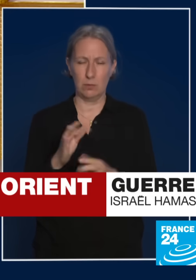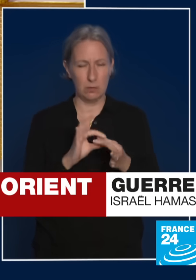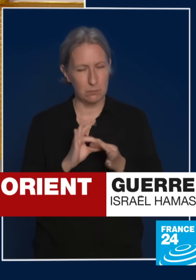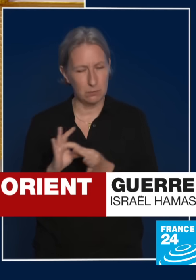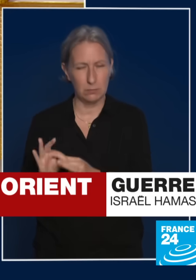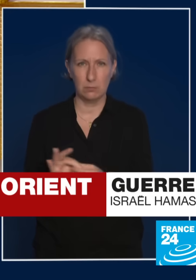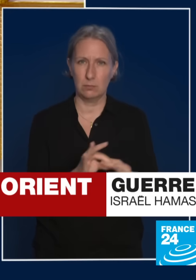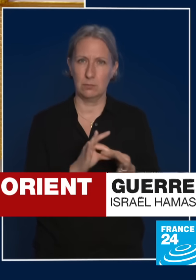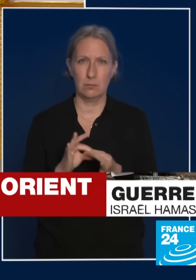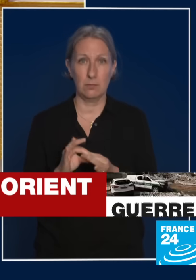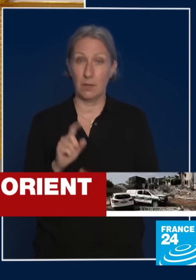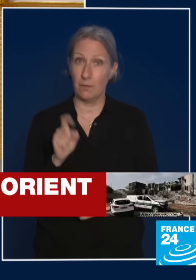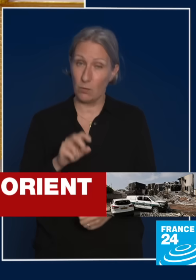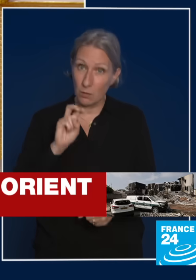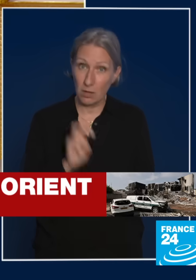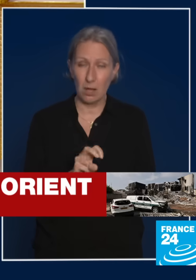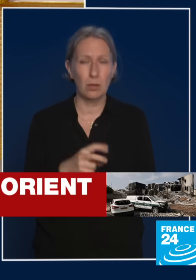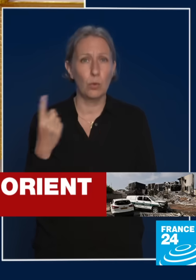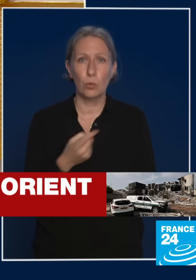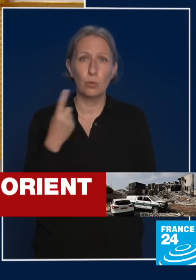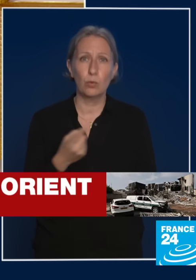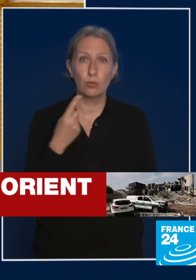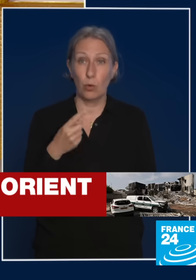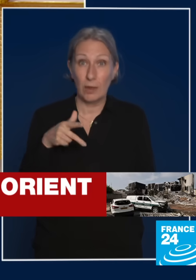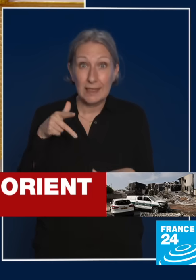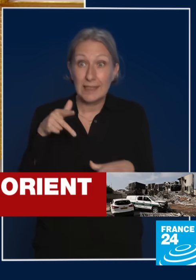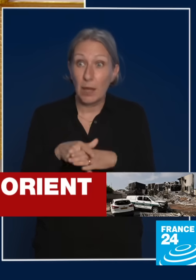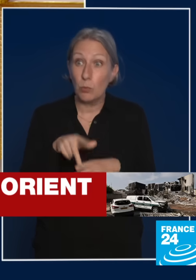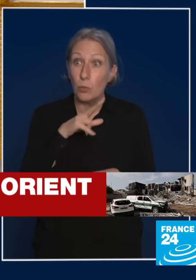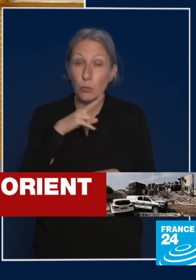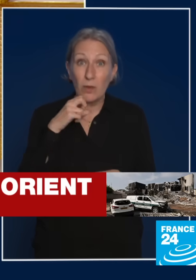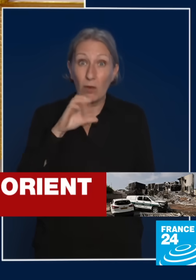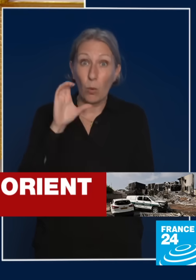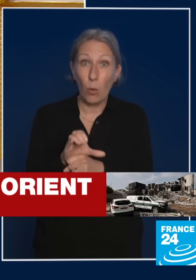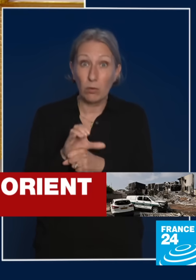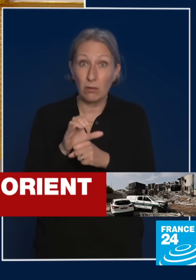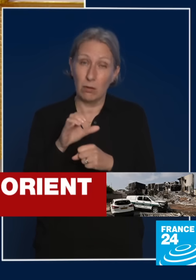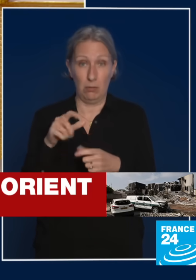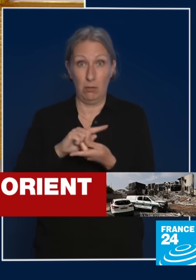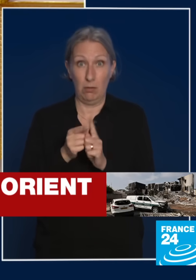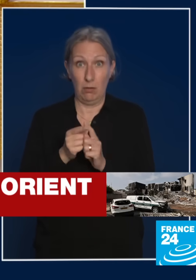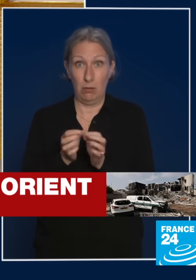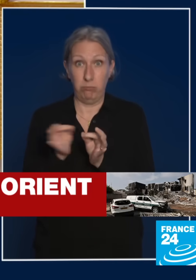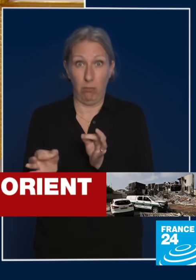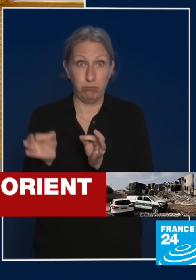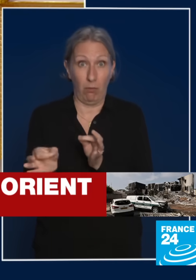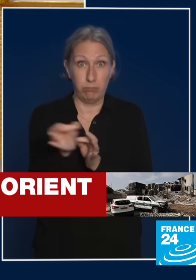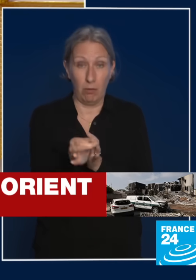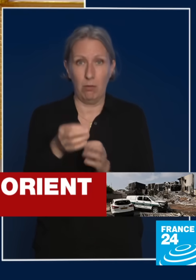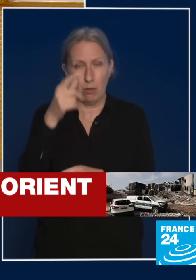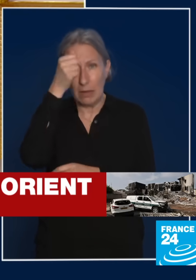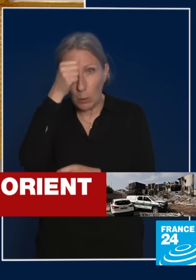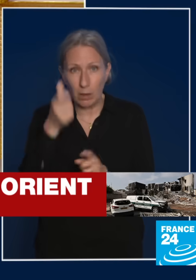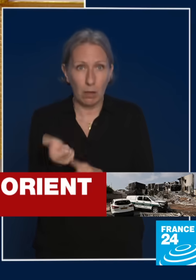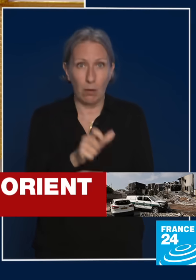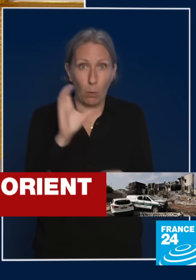gardons à l'esprit que l'antisémitisme a toujours été le prélude à d'autres forme de haine un jour envers les Juifs le lendemain envers les chrétiens puis